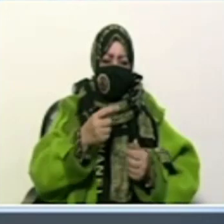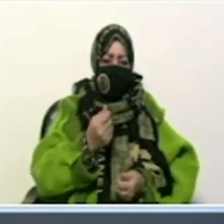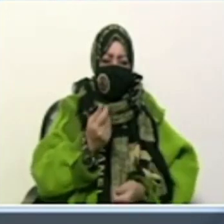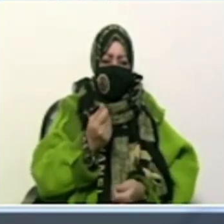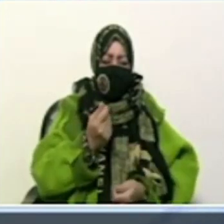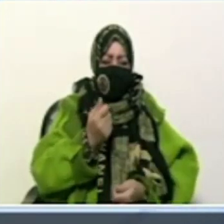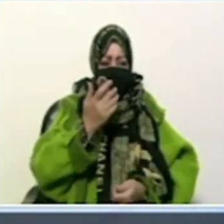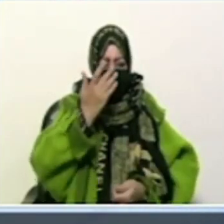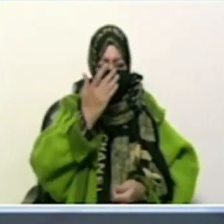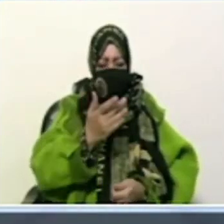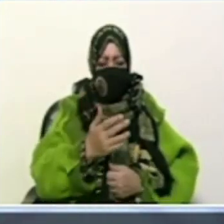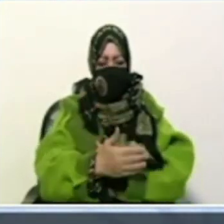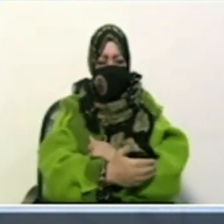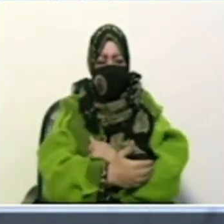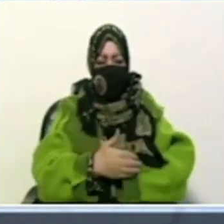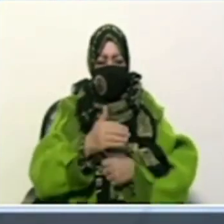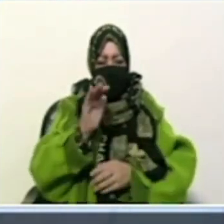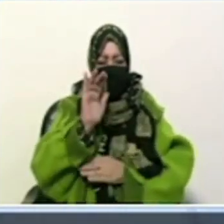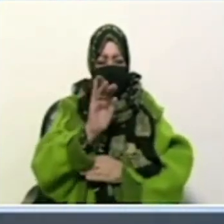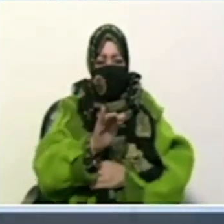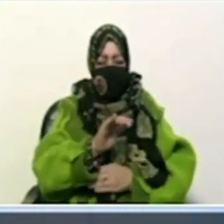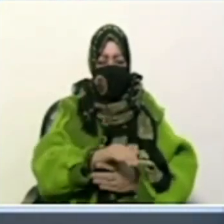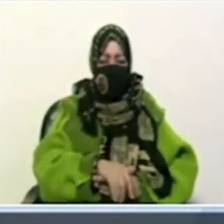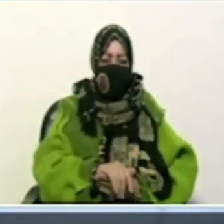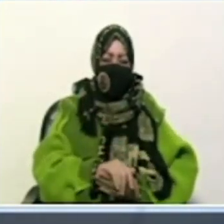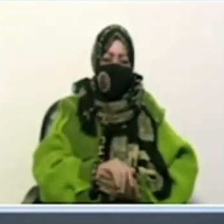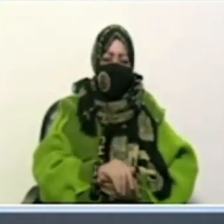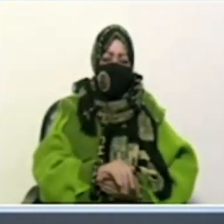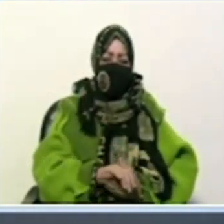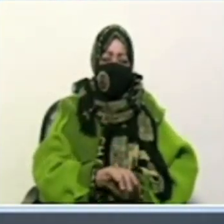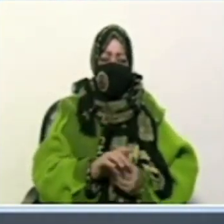وهذا لا يمكن إلا بالخروج منه ودفعه